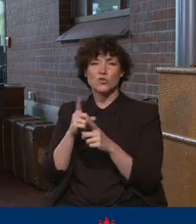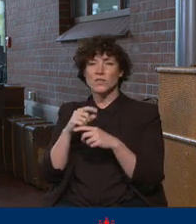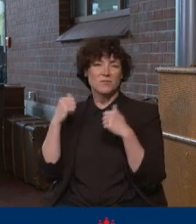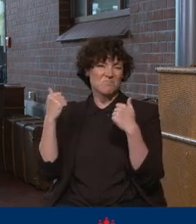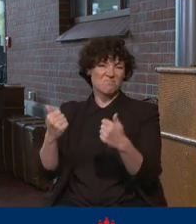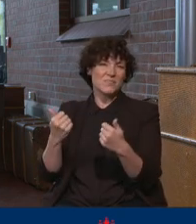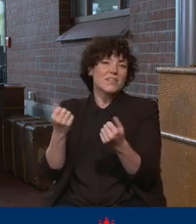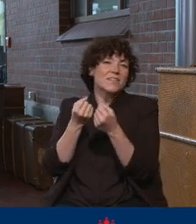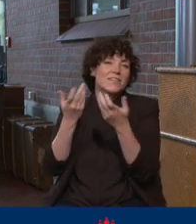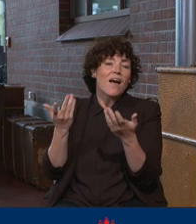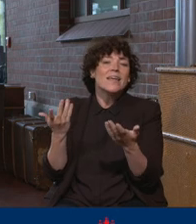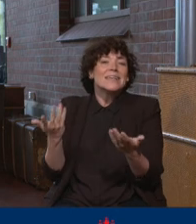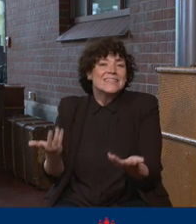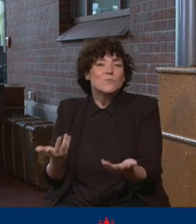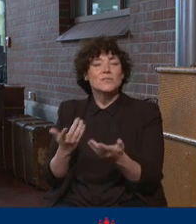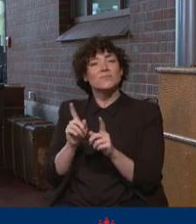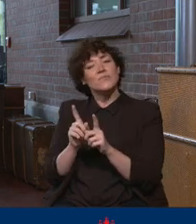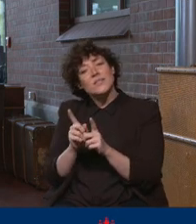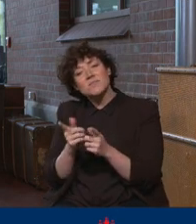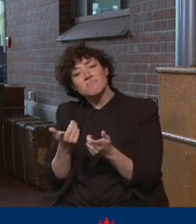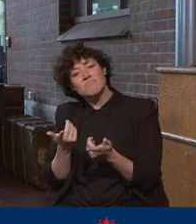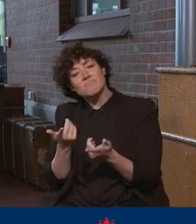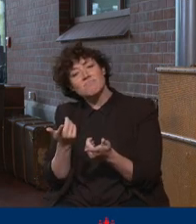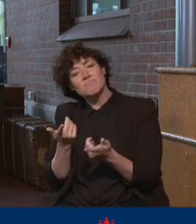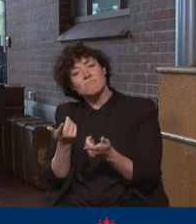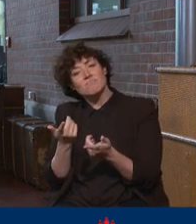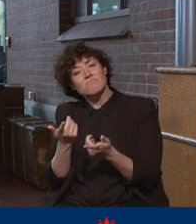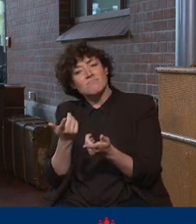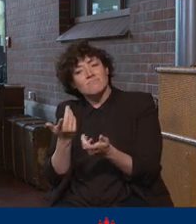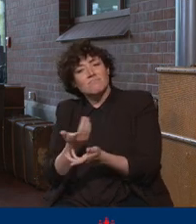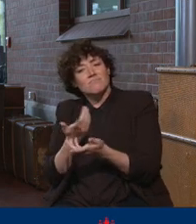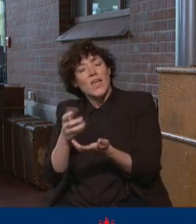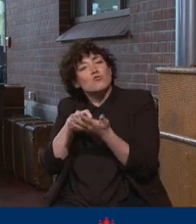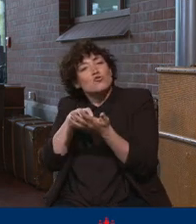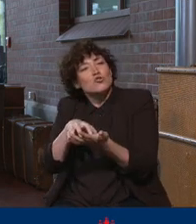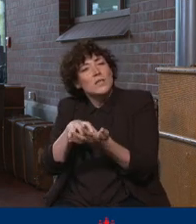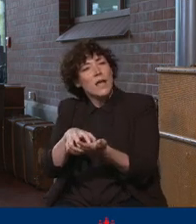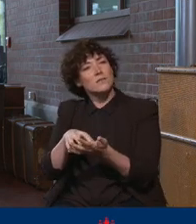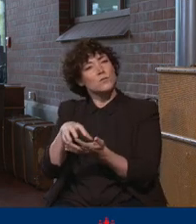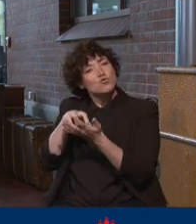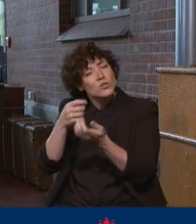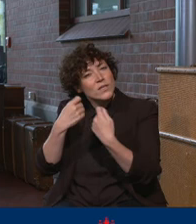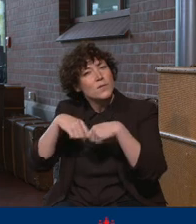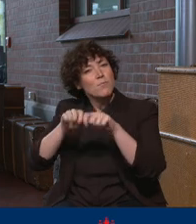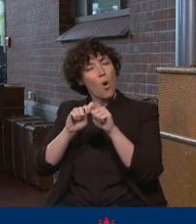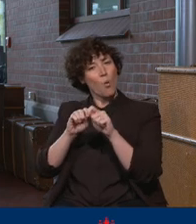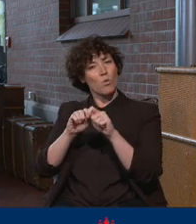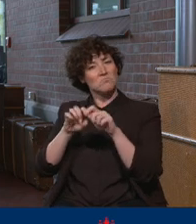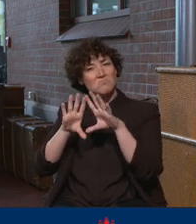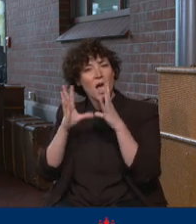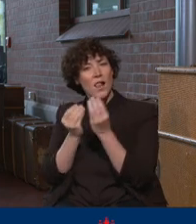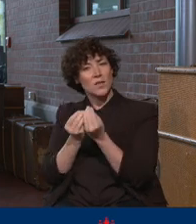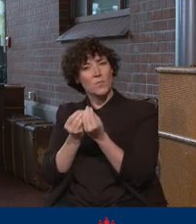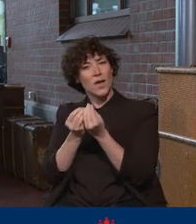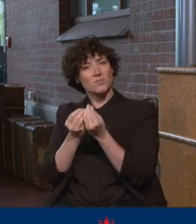weil darin bilden sich auch ein stückweit haltungen zum start zum städtebau zum freiraum ab die